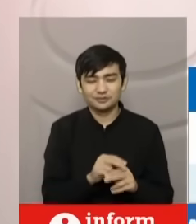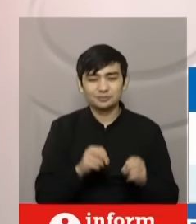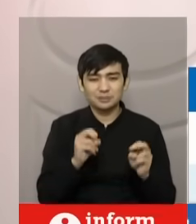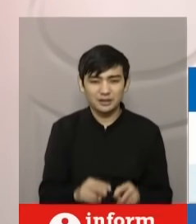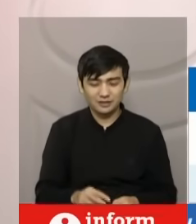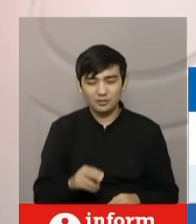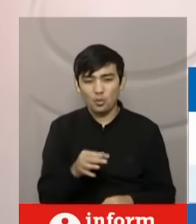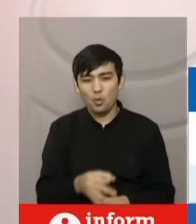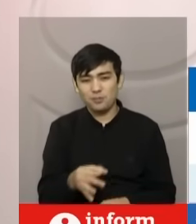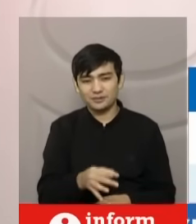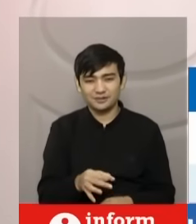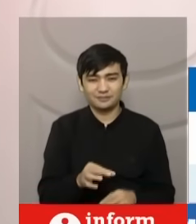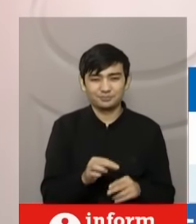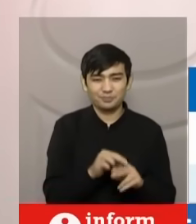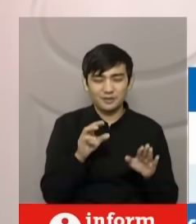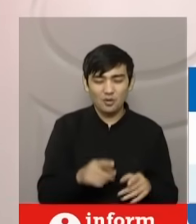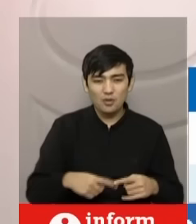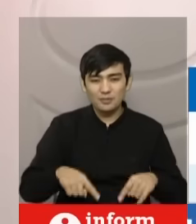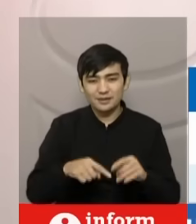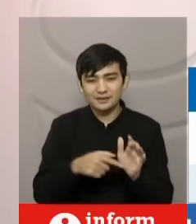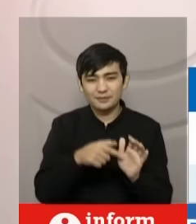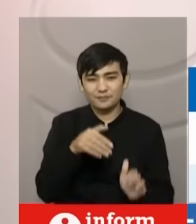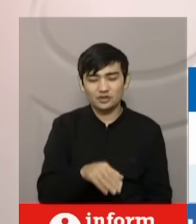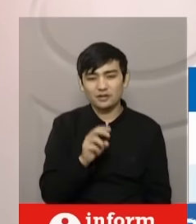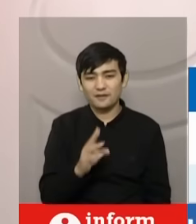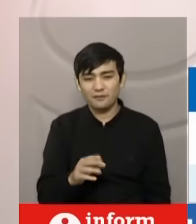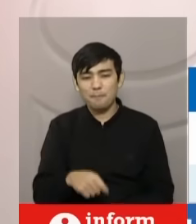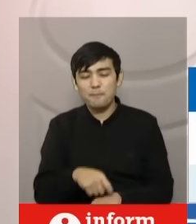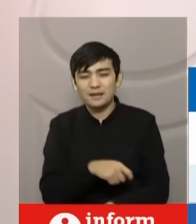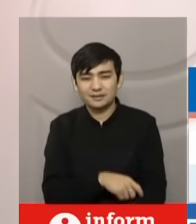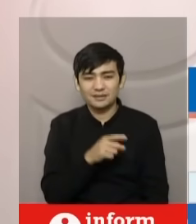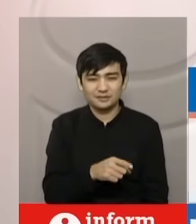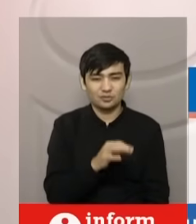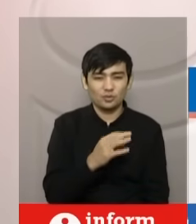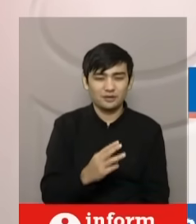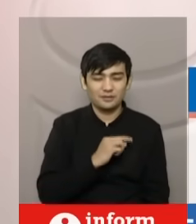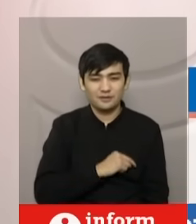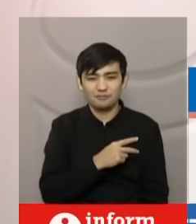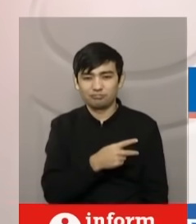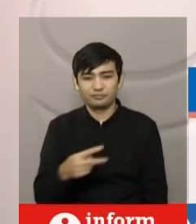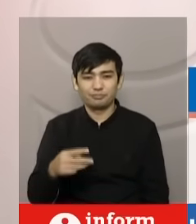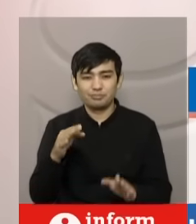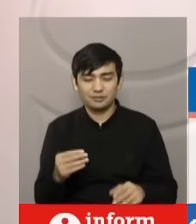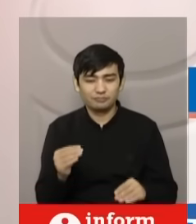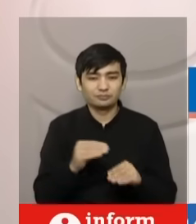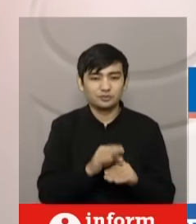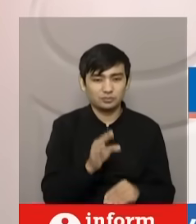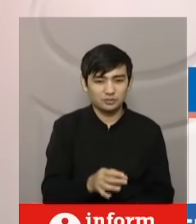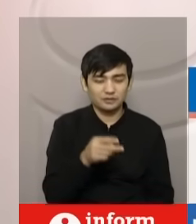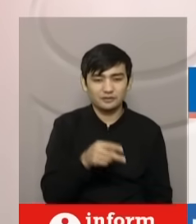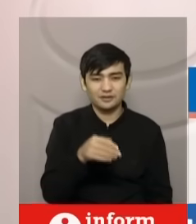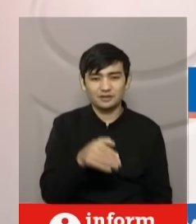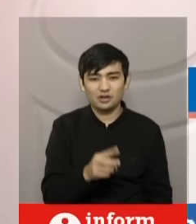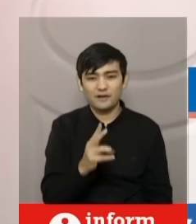Облыстық перинаталдық орталықтың жалпы аумағы 7000 шаршы метр. Жедел жәрдем станциясын екі қабатты ғимаратқа орналастырамыз. Яғни 2000